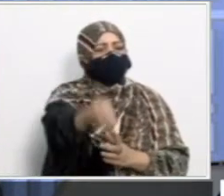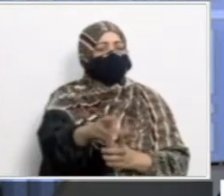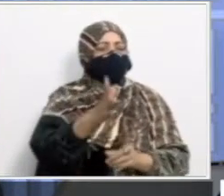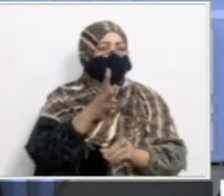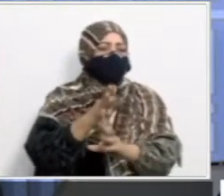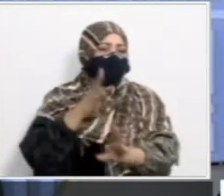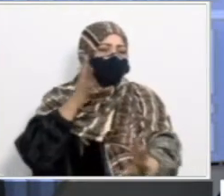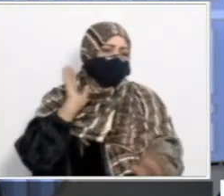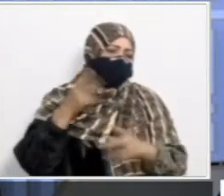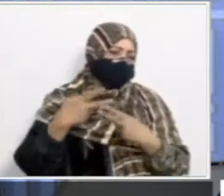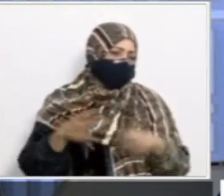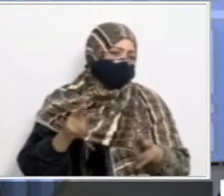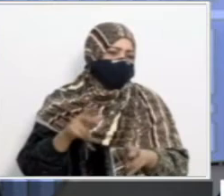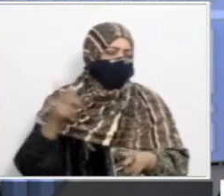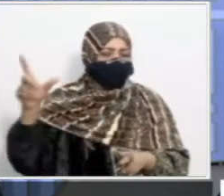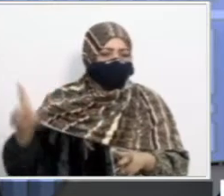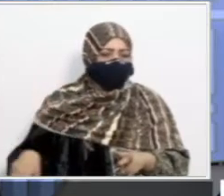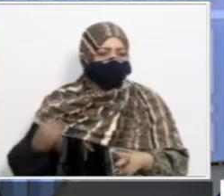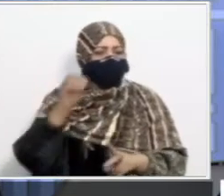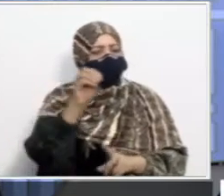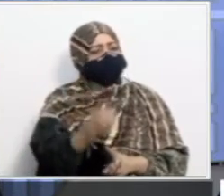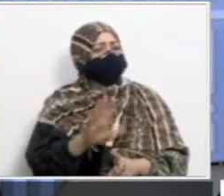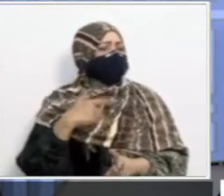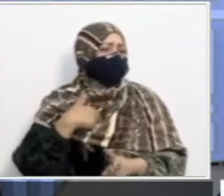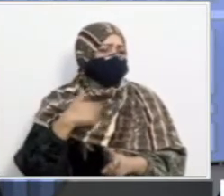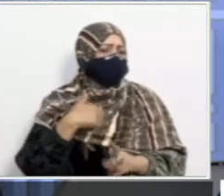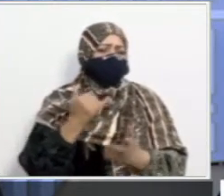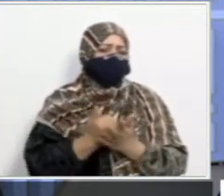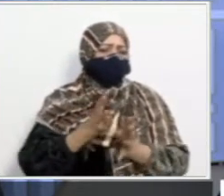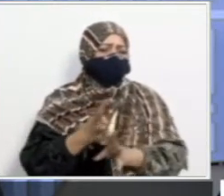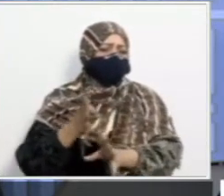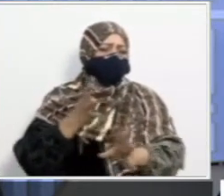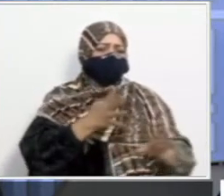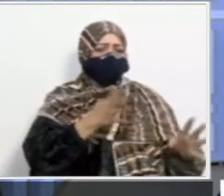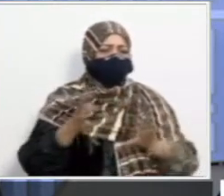الإمام، يقدموا أحد المأمومين يتم بهم الصلاة،